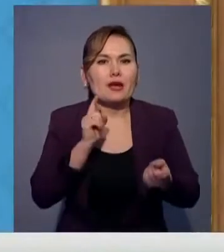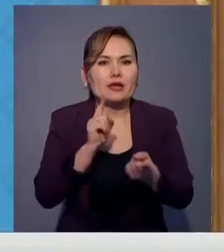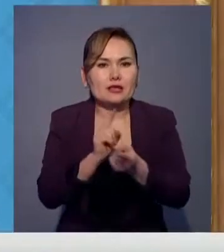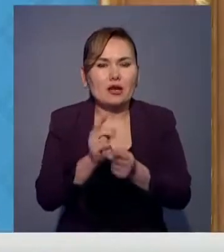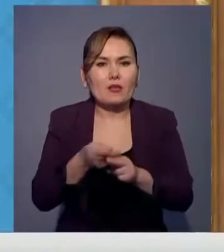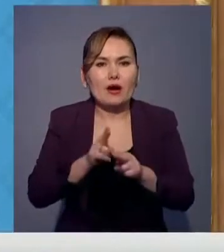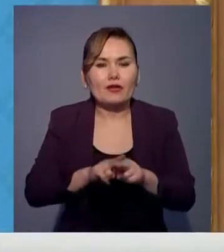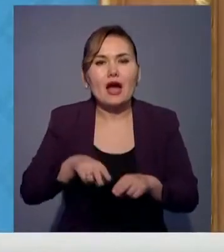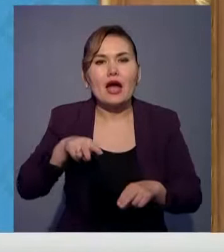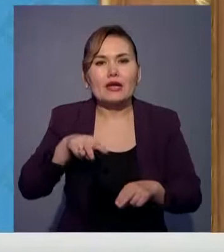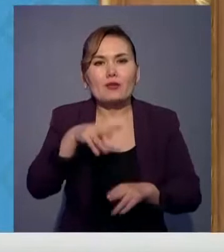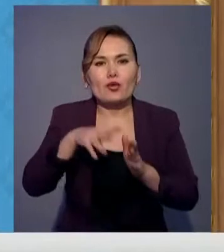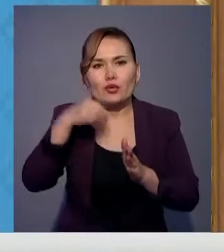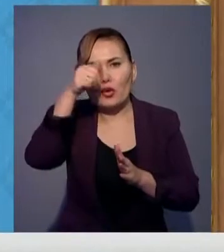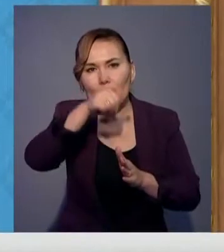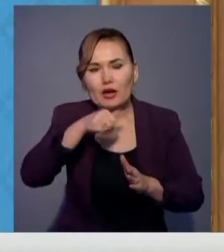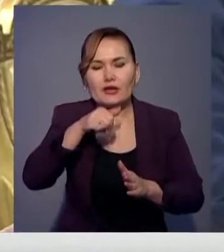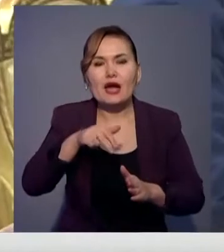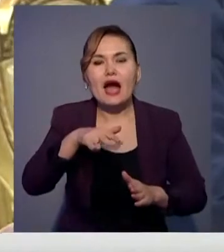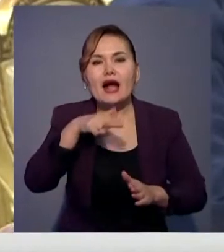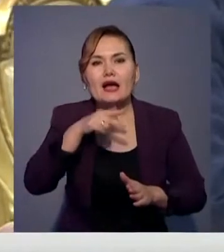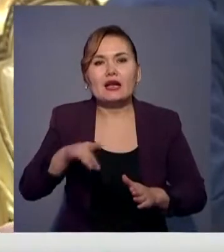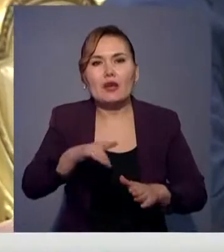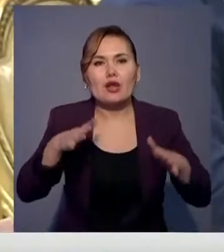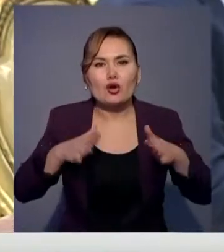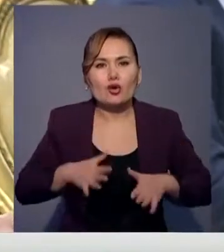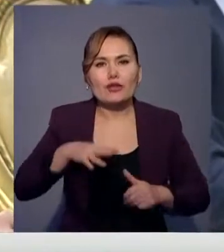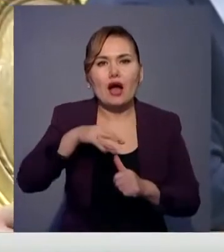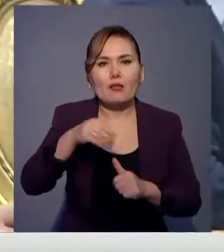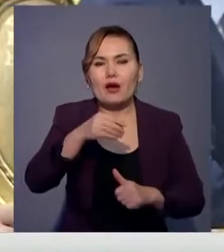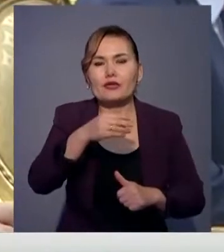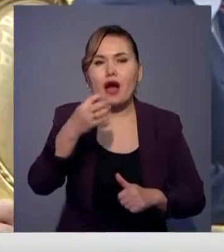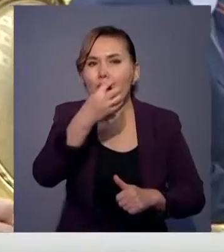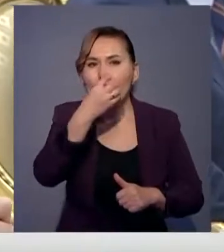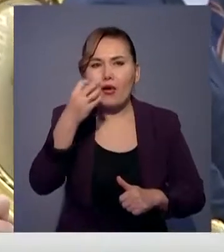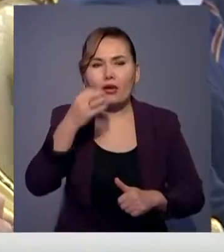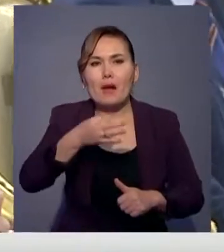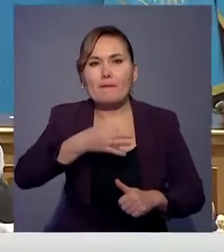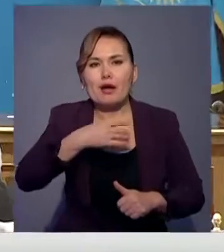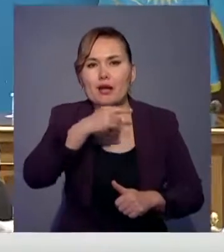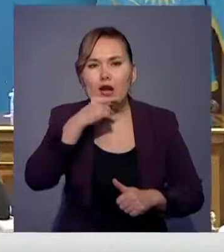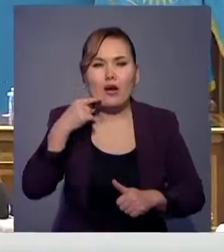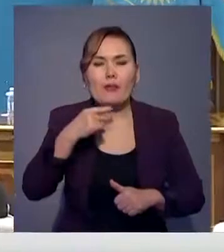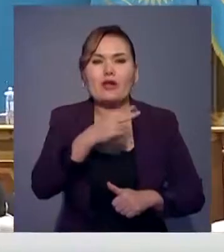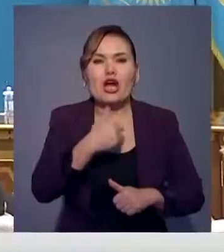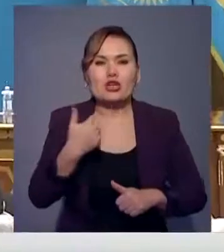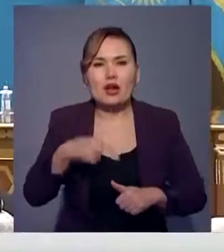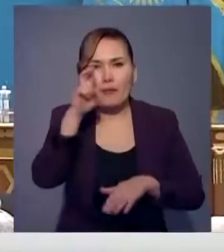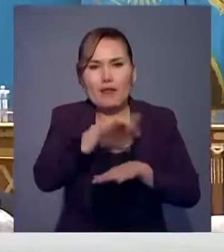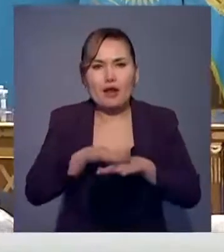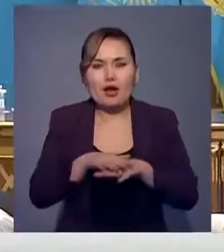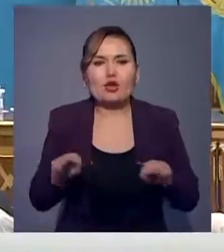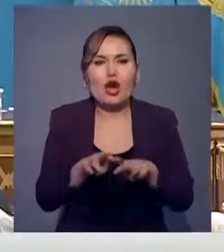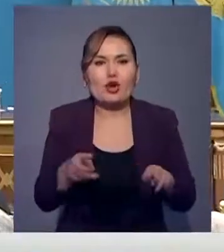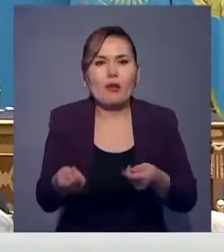бөлек биыл елімізге Корея Республикасы, Грузия, Армения, Моңғолия, Беларусь және Швейцарияның мемлекет және